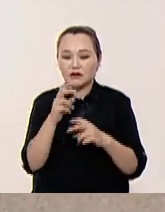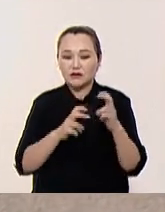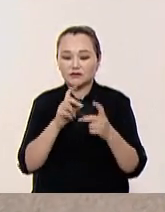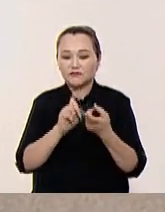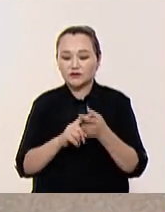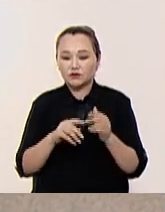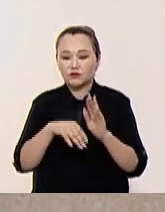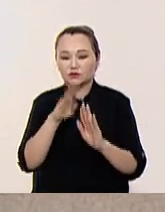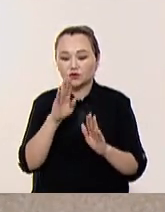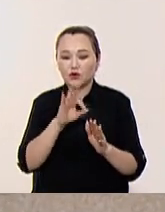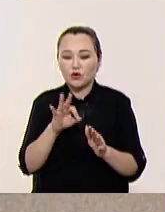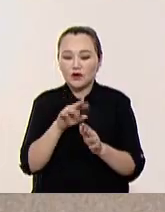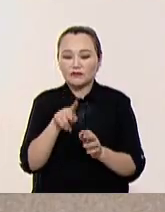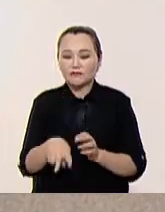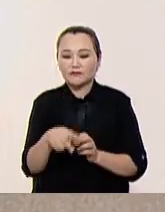жағдайды тұрақтандыру жөніндегі